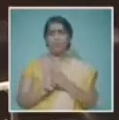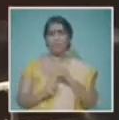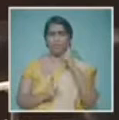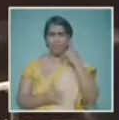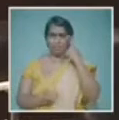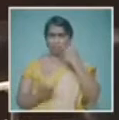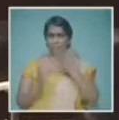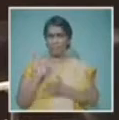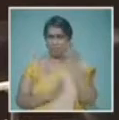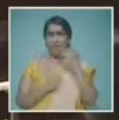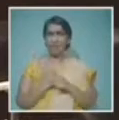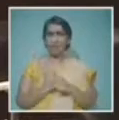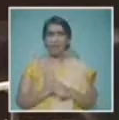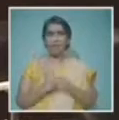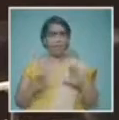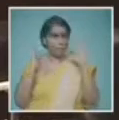හදන එක අරුම් පුදුම දෙයක්.